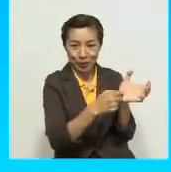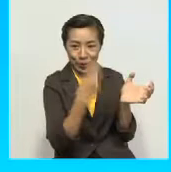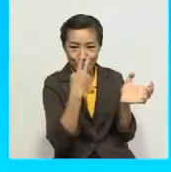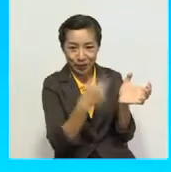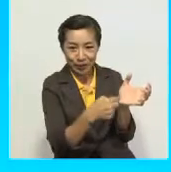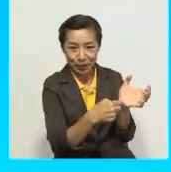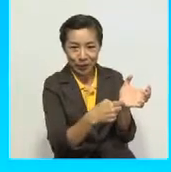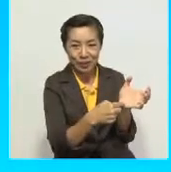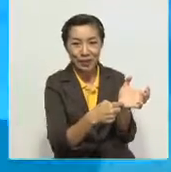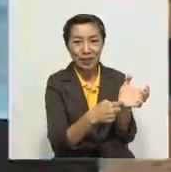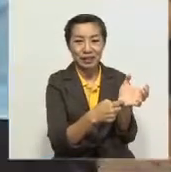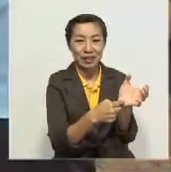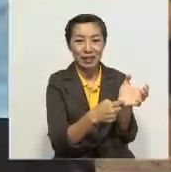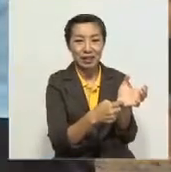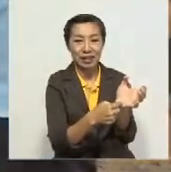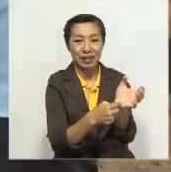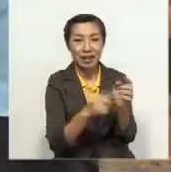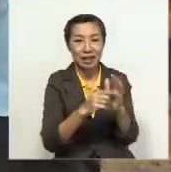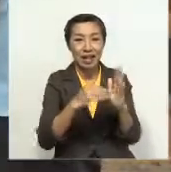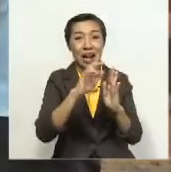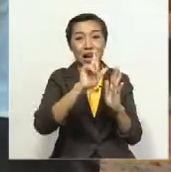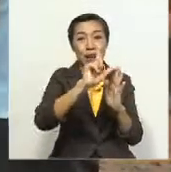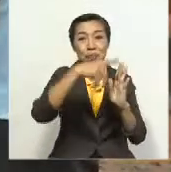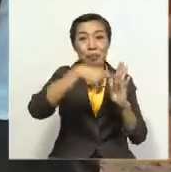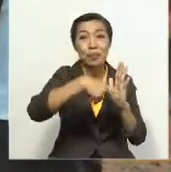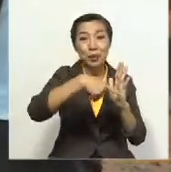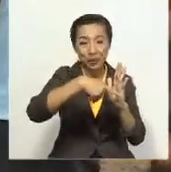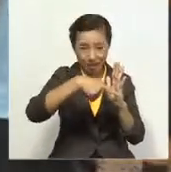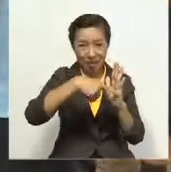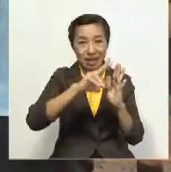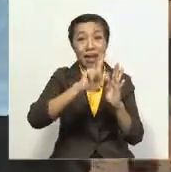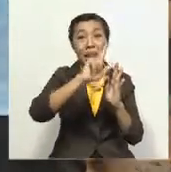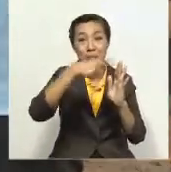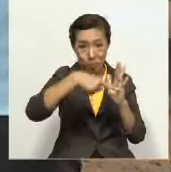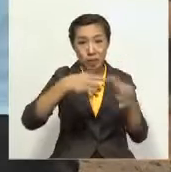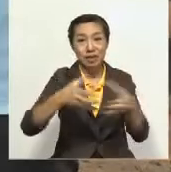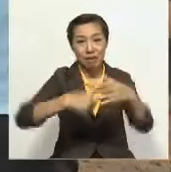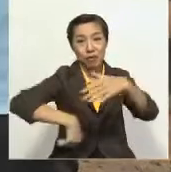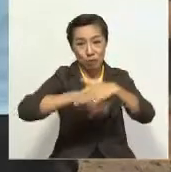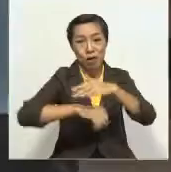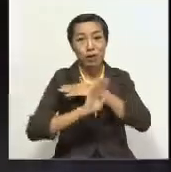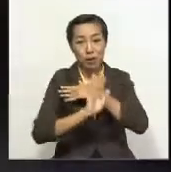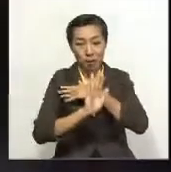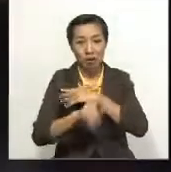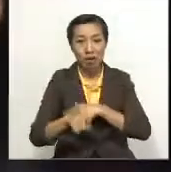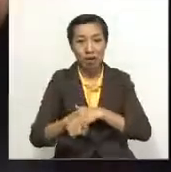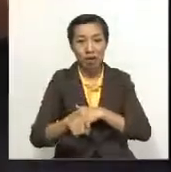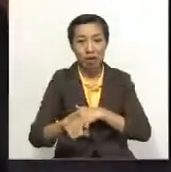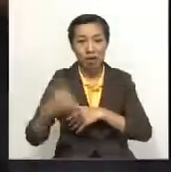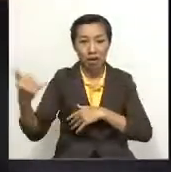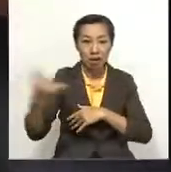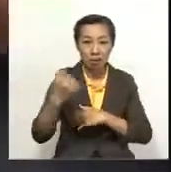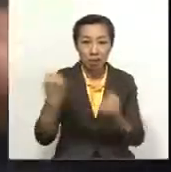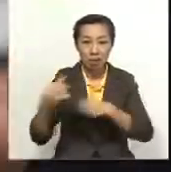กล้องน้องสันนี่ค่ะที่ไหน ลำพูนคาวบอยอคาเดมี่นี่นะฮะมาสดๆร้อนๆเมื่อสักครู่ที่ผ่านมานี่ถามว่ามาทำไมนะครับ รับเข้